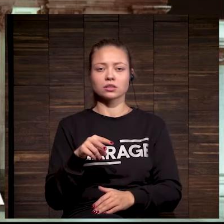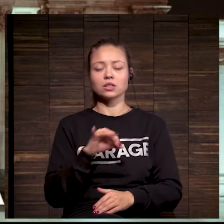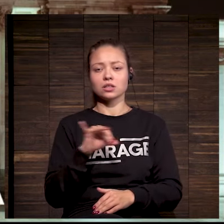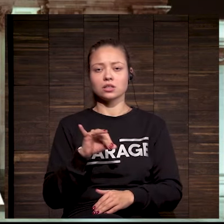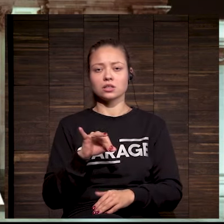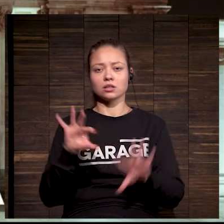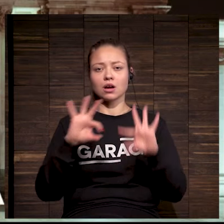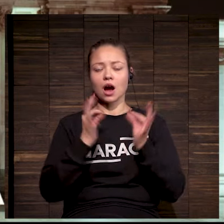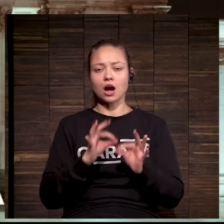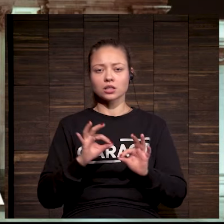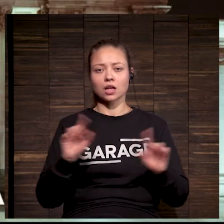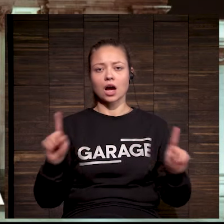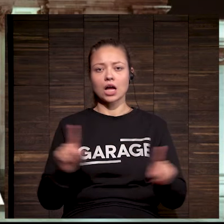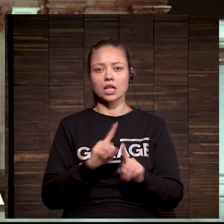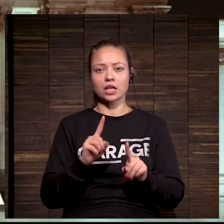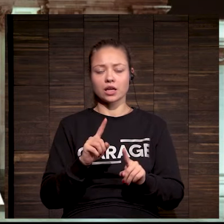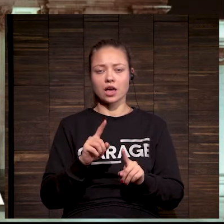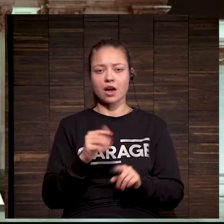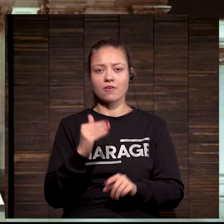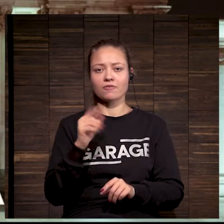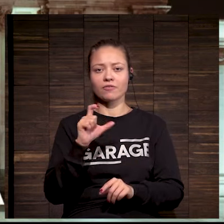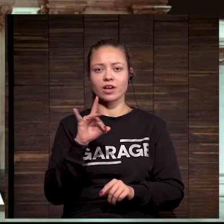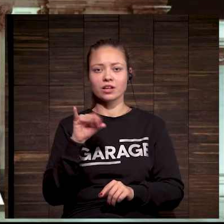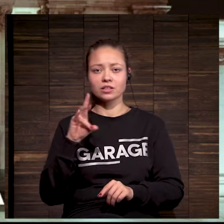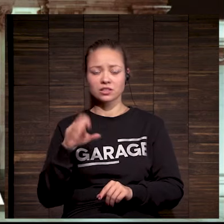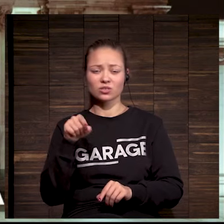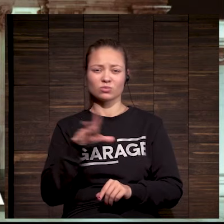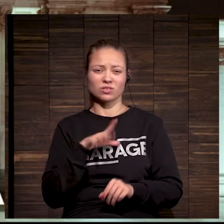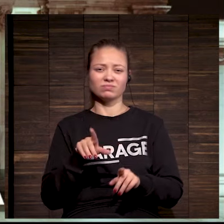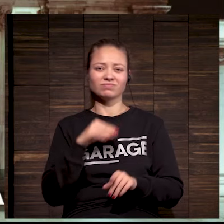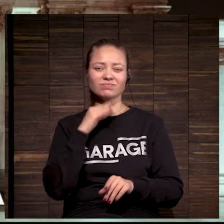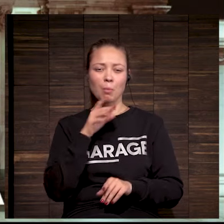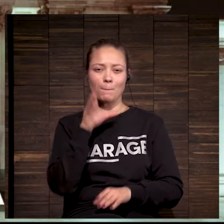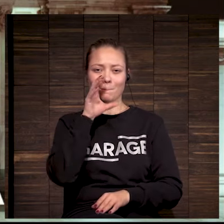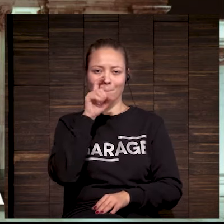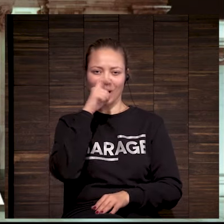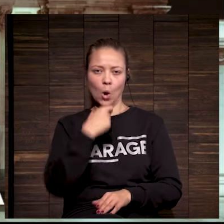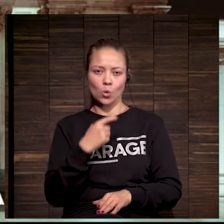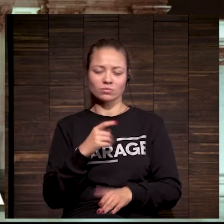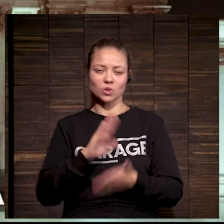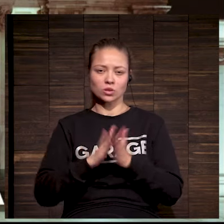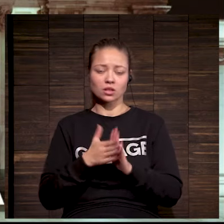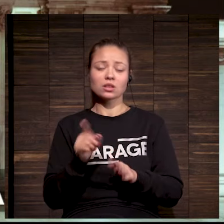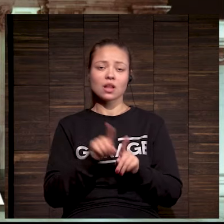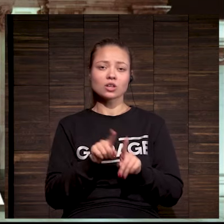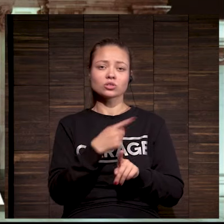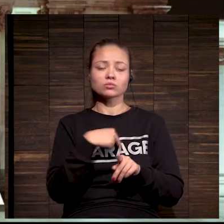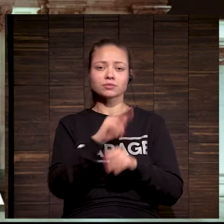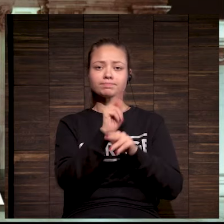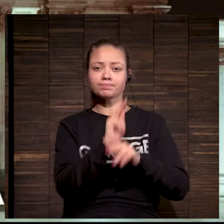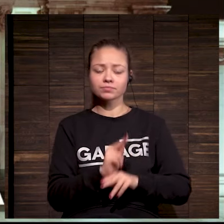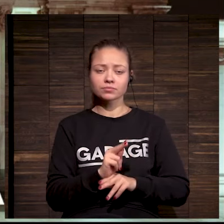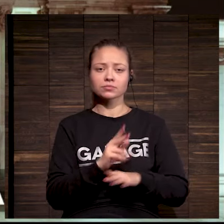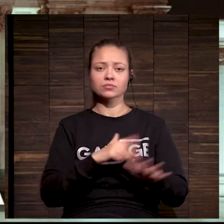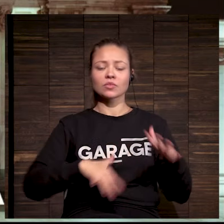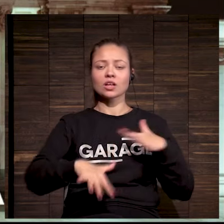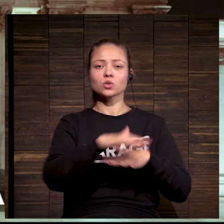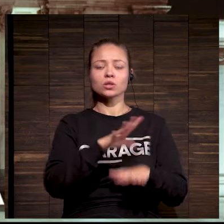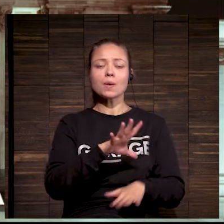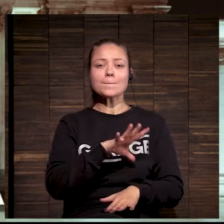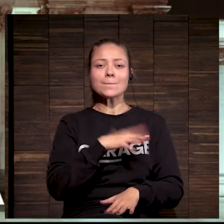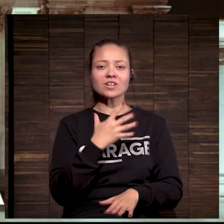ferenc который тоже было довольно плохом также мы проводить провели инновацию зоны бывшего